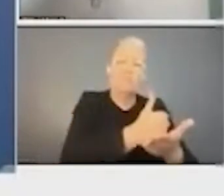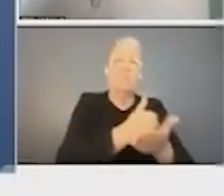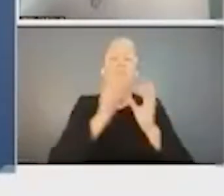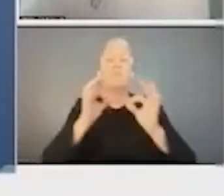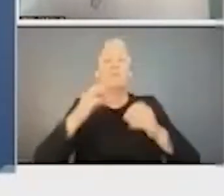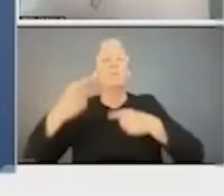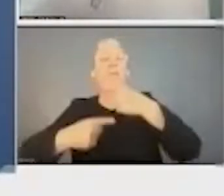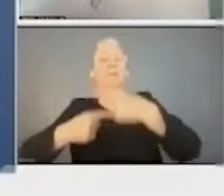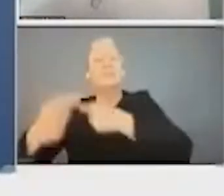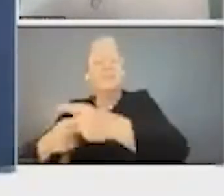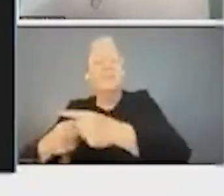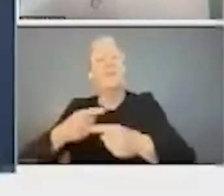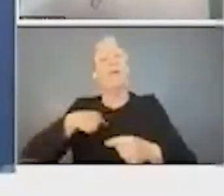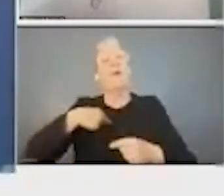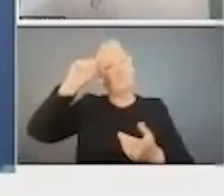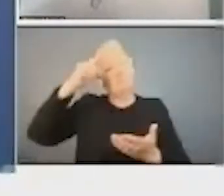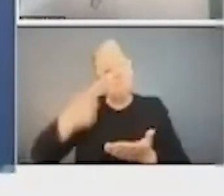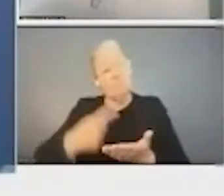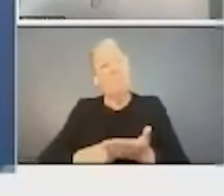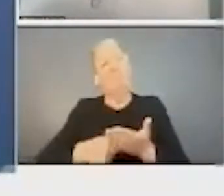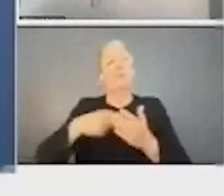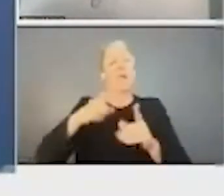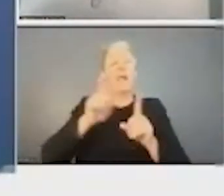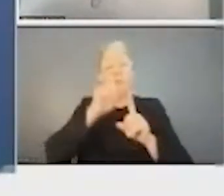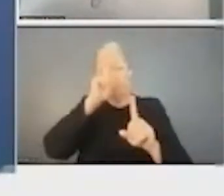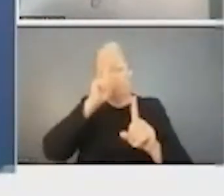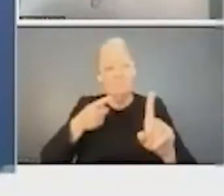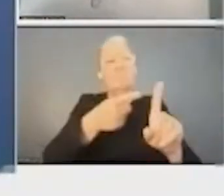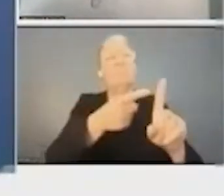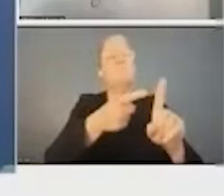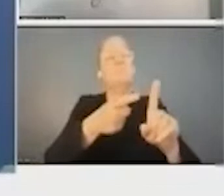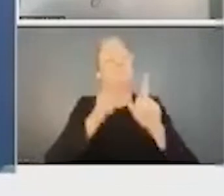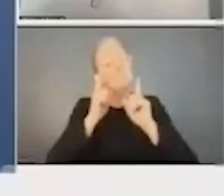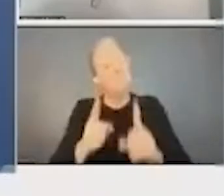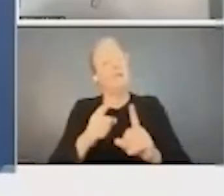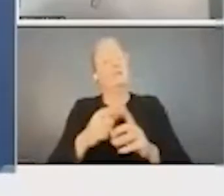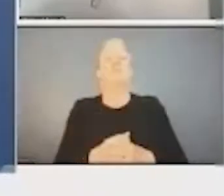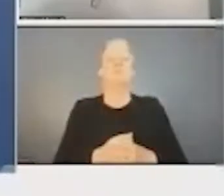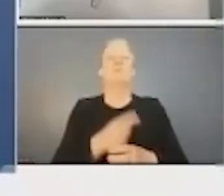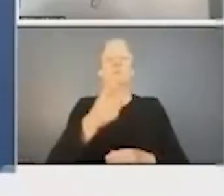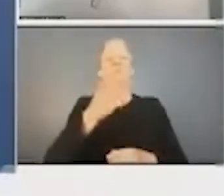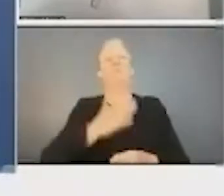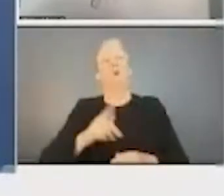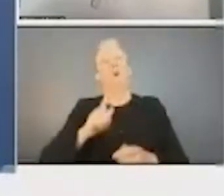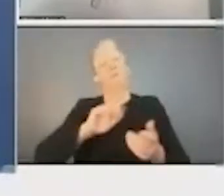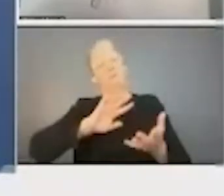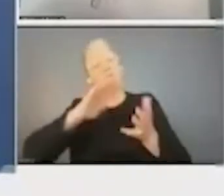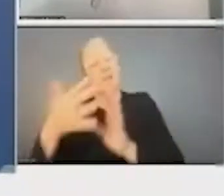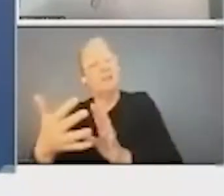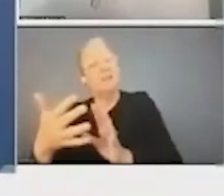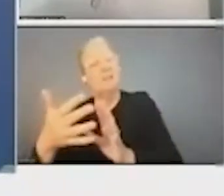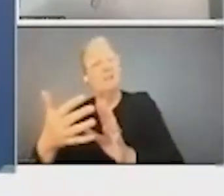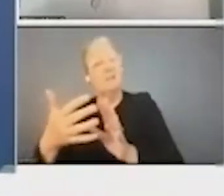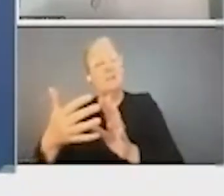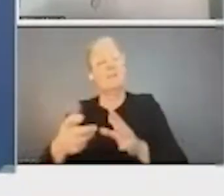في اتخاذ القرارات سواء التي تخصهم أو التي تخص العالم كله. يجب أن يكون هناك تغير كامل